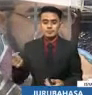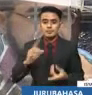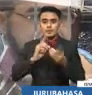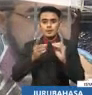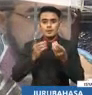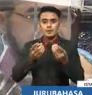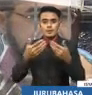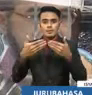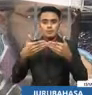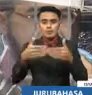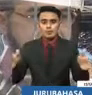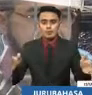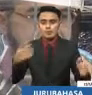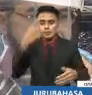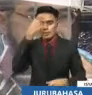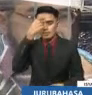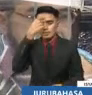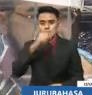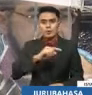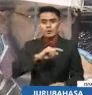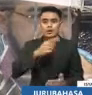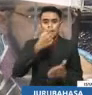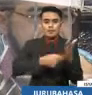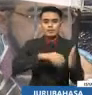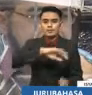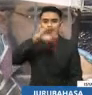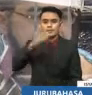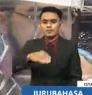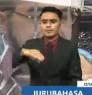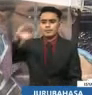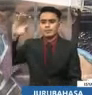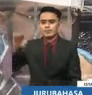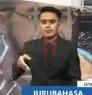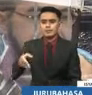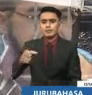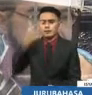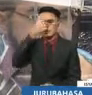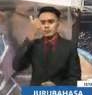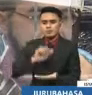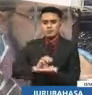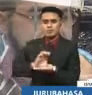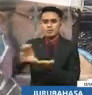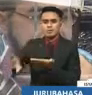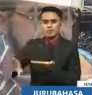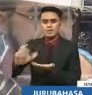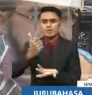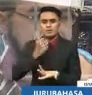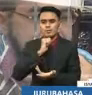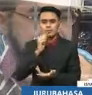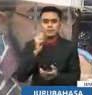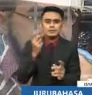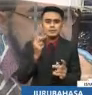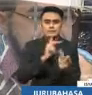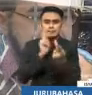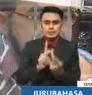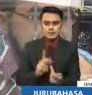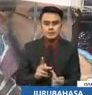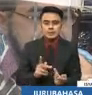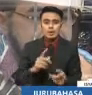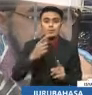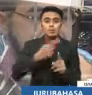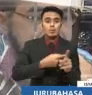old yang terdedah pada tahun turun naik harga yang tidak menentu akibatnya pelaburan sekreatif baik contoh